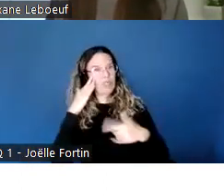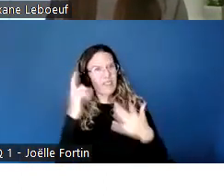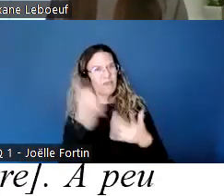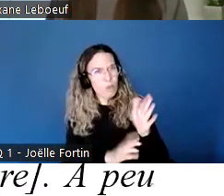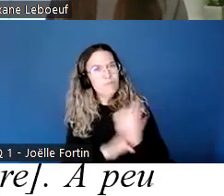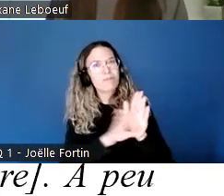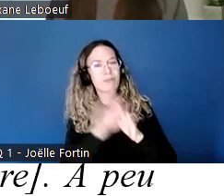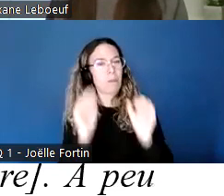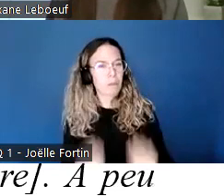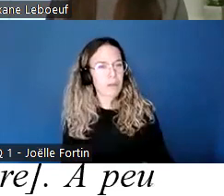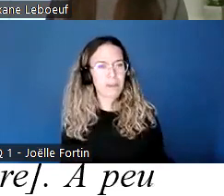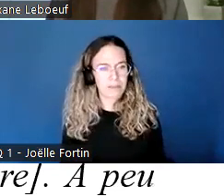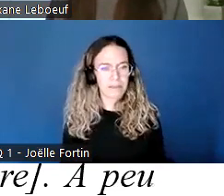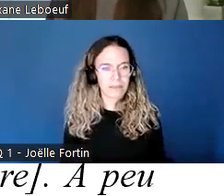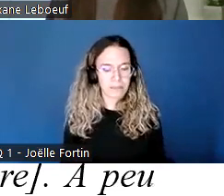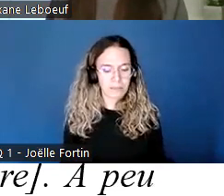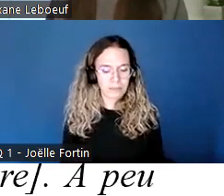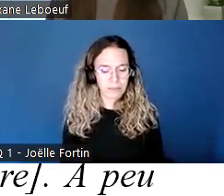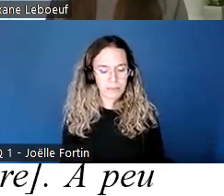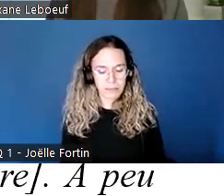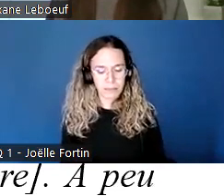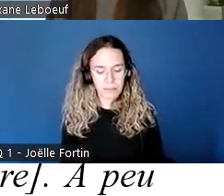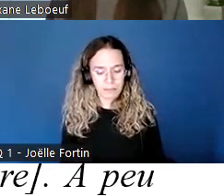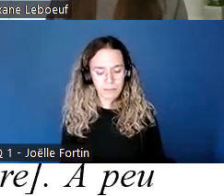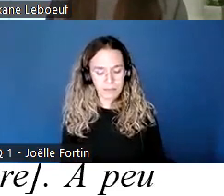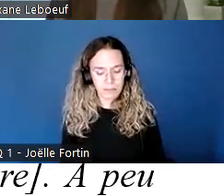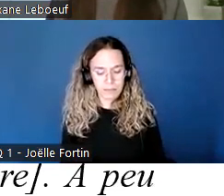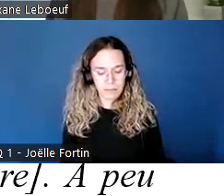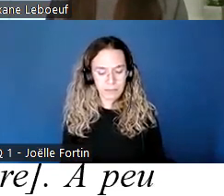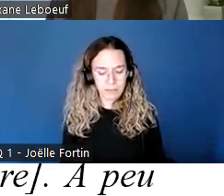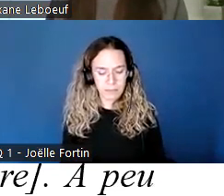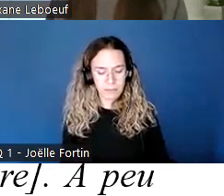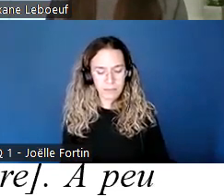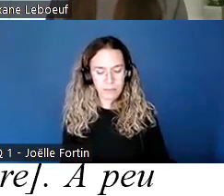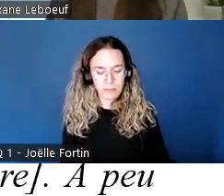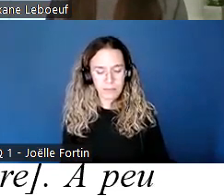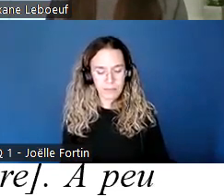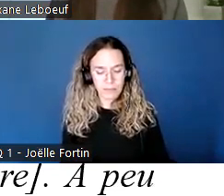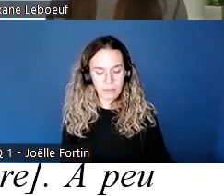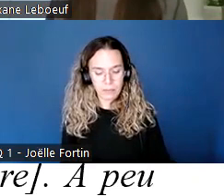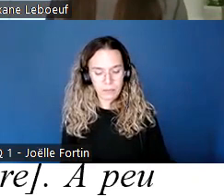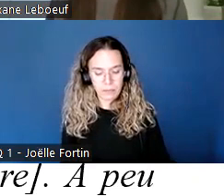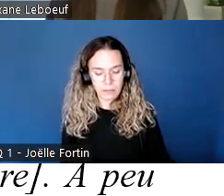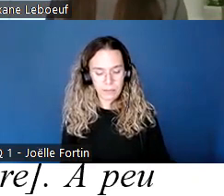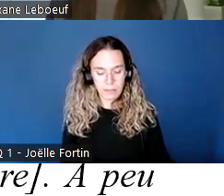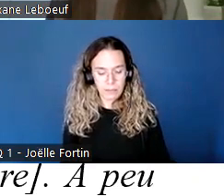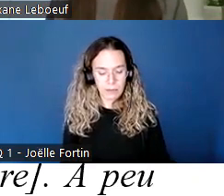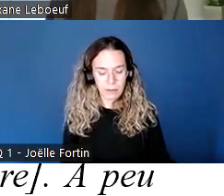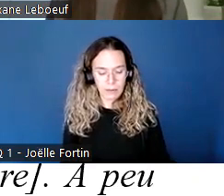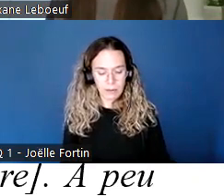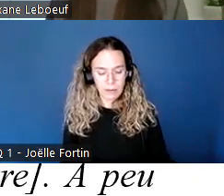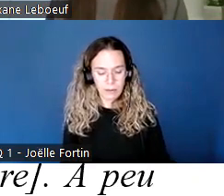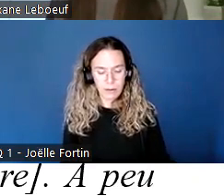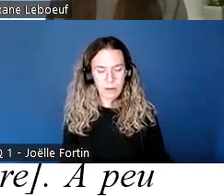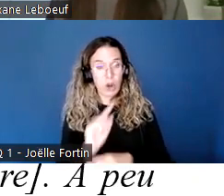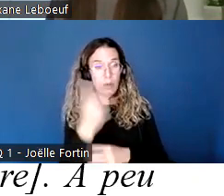perfectible. Alors, le premier objectif, c'est la question de la promotion de la bienveillance et on peut vous dire que